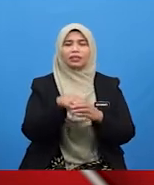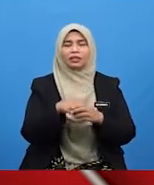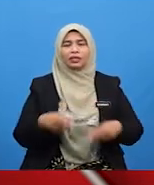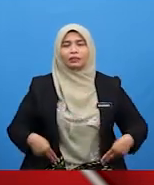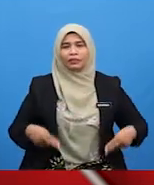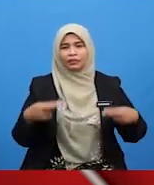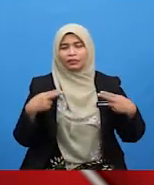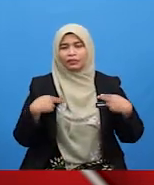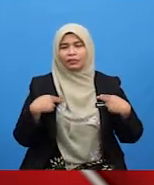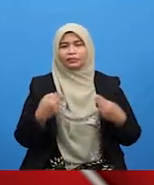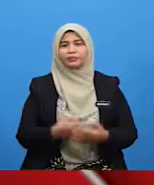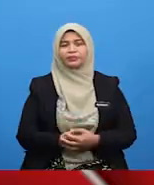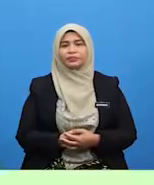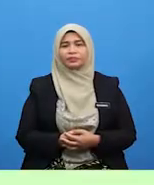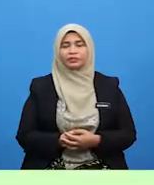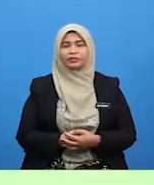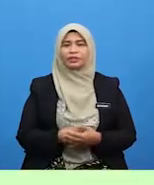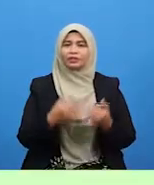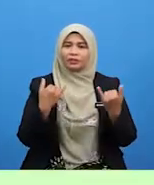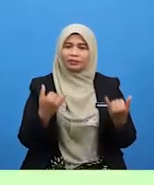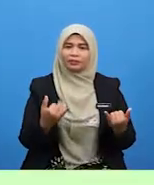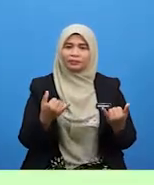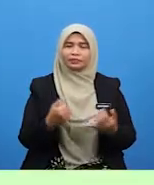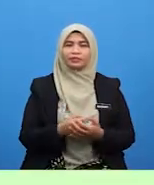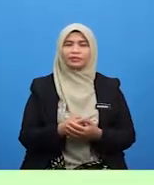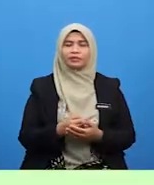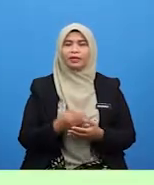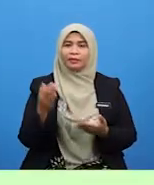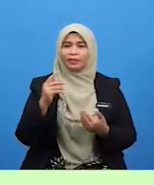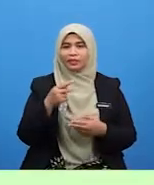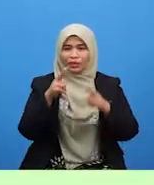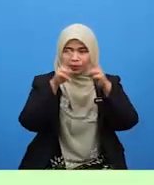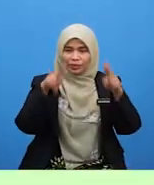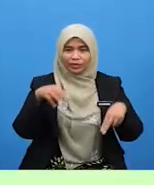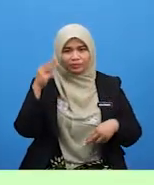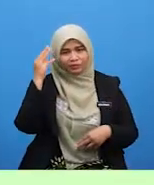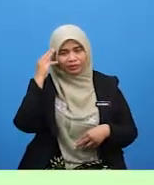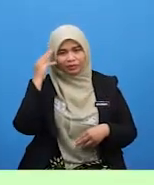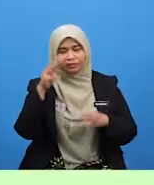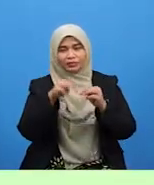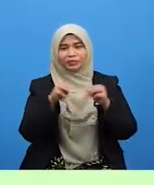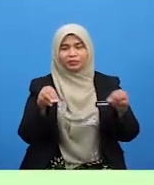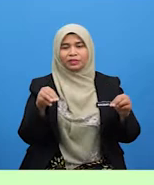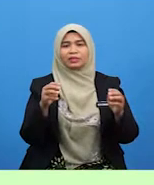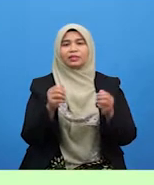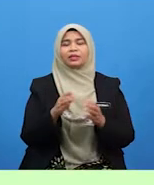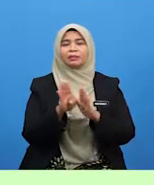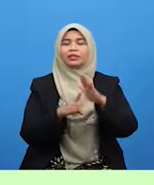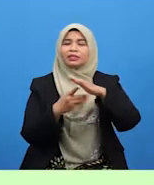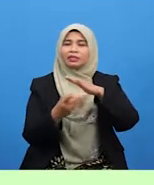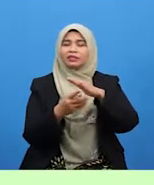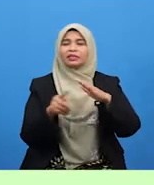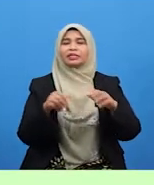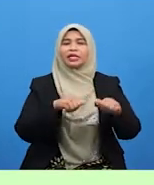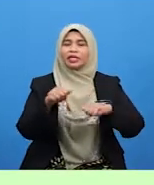dalam kehidupan seharian kita. Sekarang, mari kita uji minda murid-murid